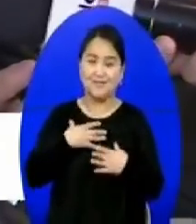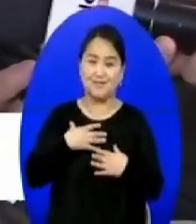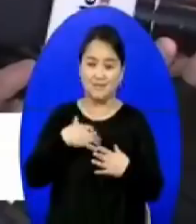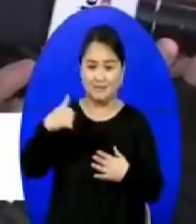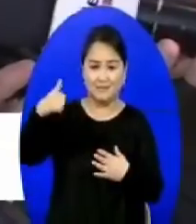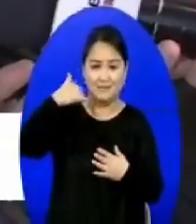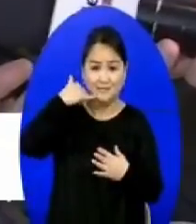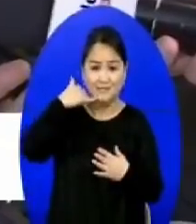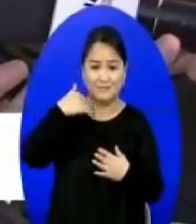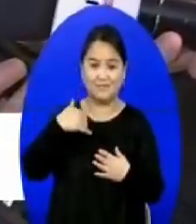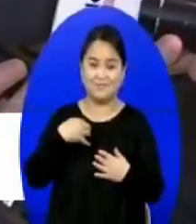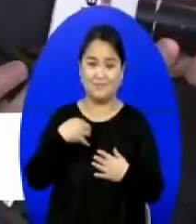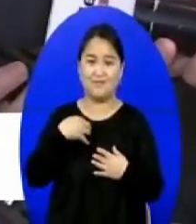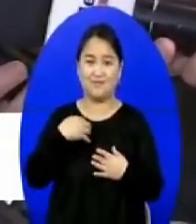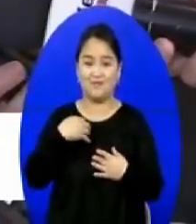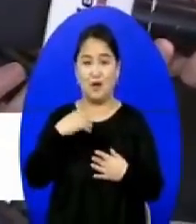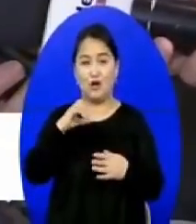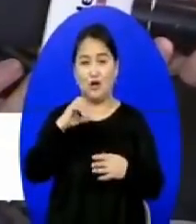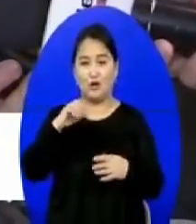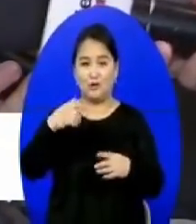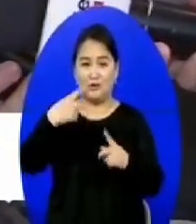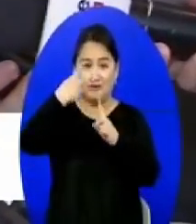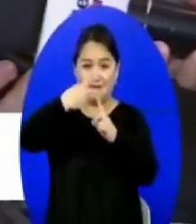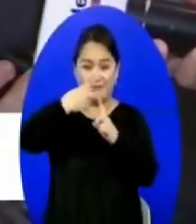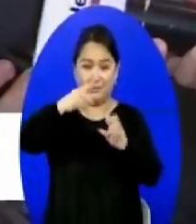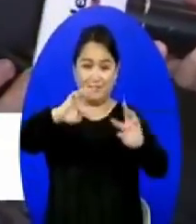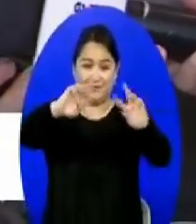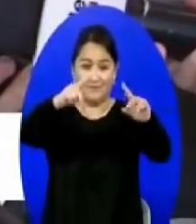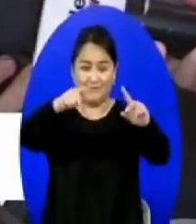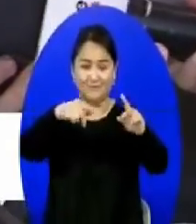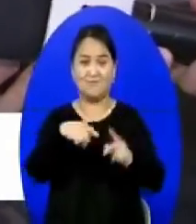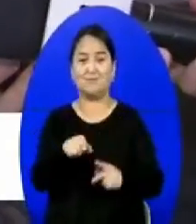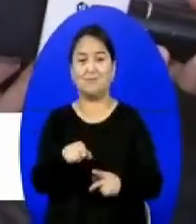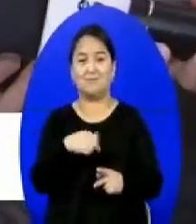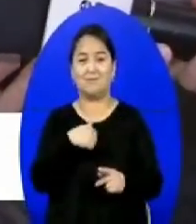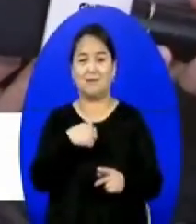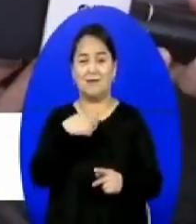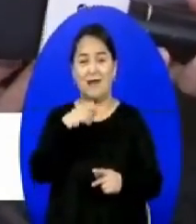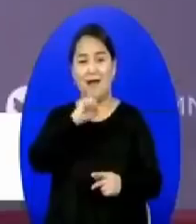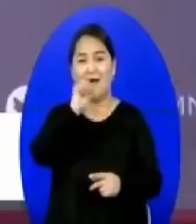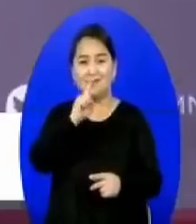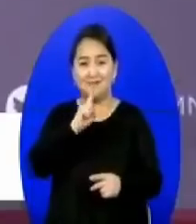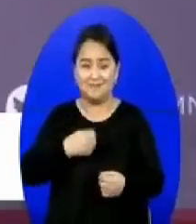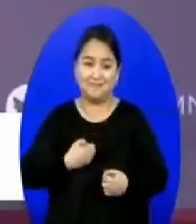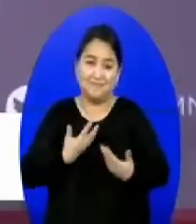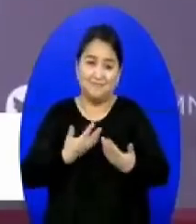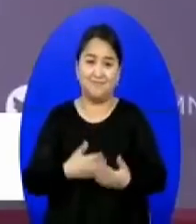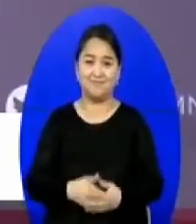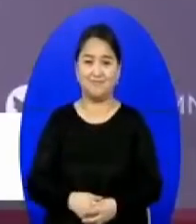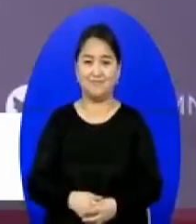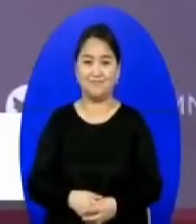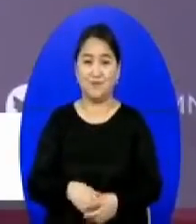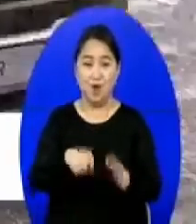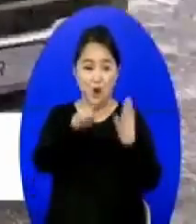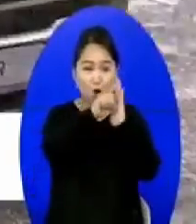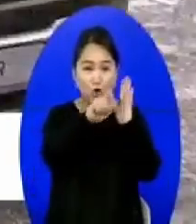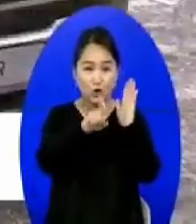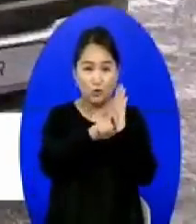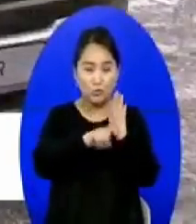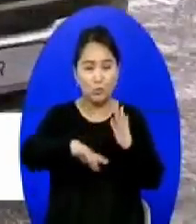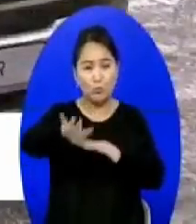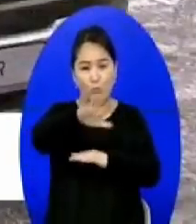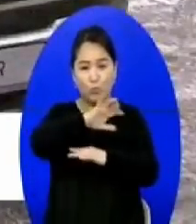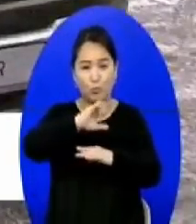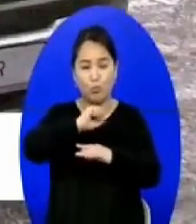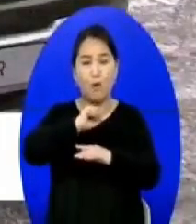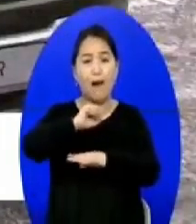уттаад. Тэгээд цугаа солиод үндэсний төлөвлөлтөөр тавиад үзэрээ гэтгсэн чи аддсан болсон байсан. Хөтөлбөр орон даяар үргэлжилнэ.